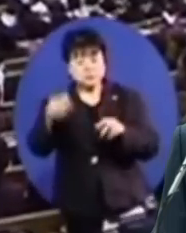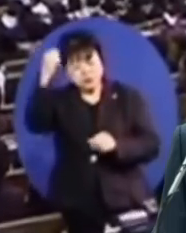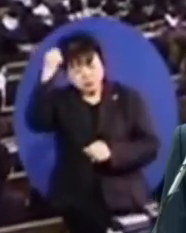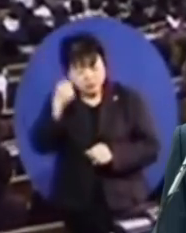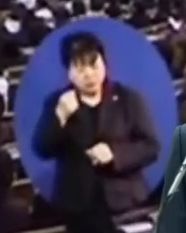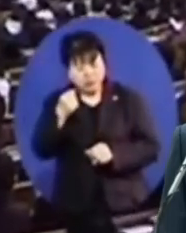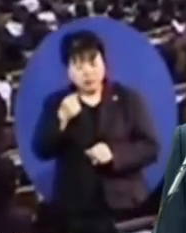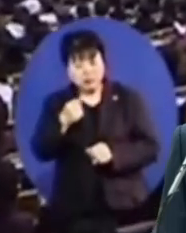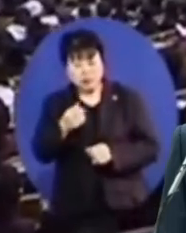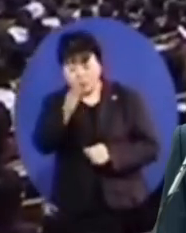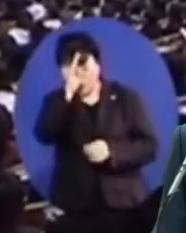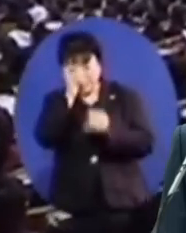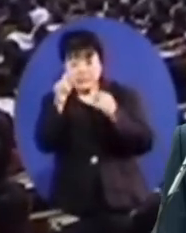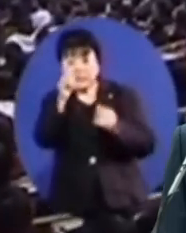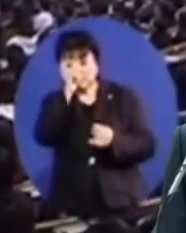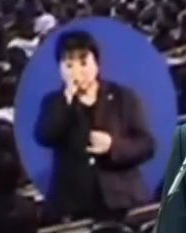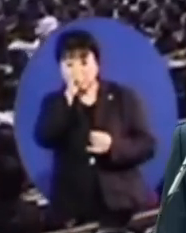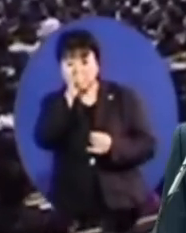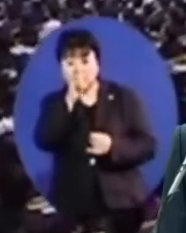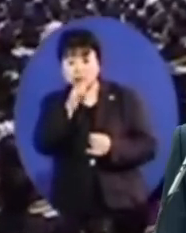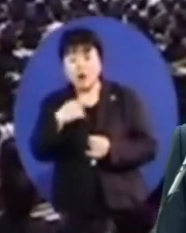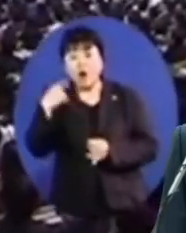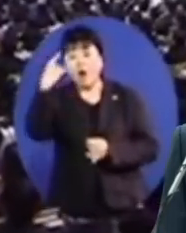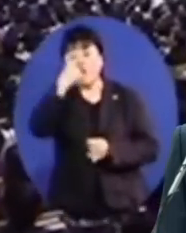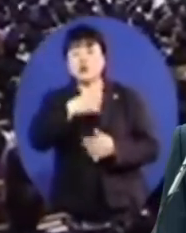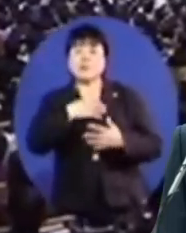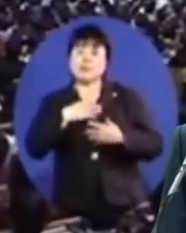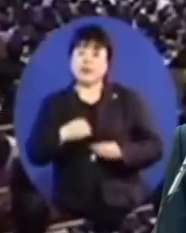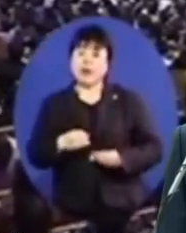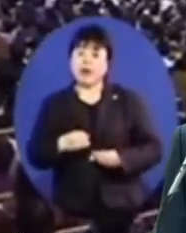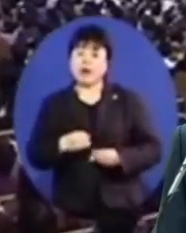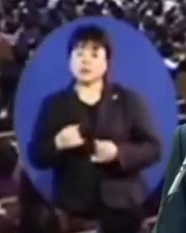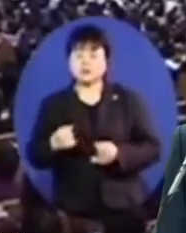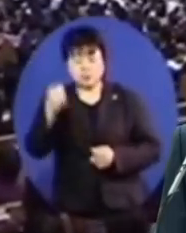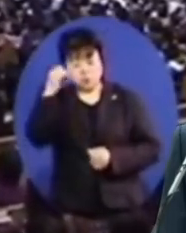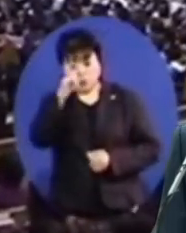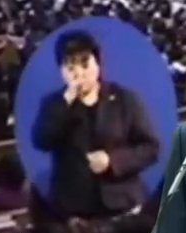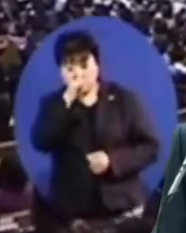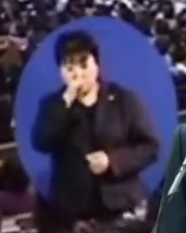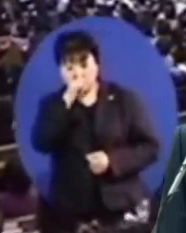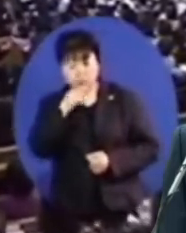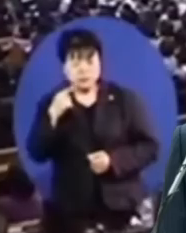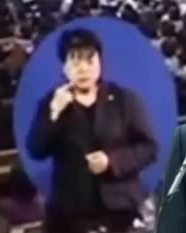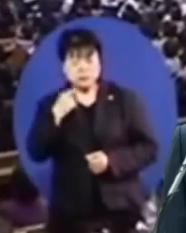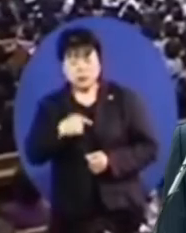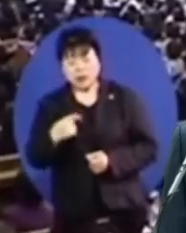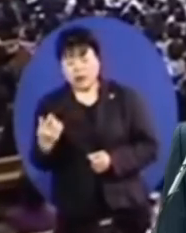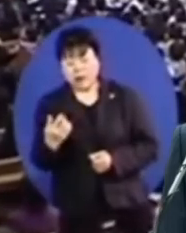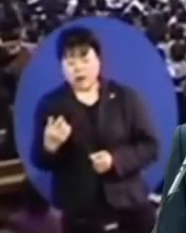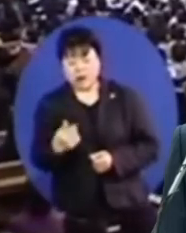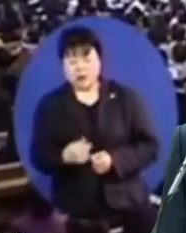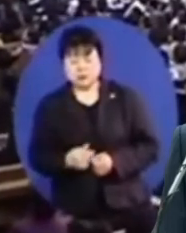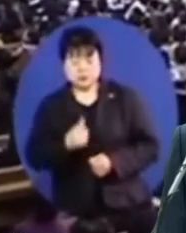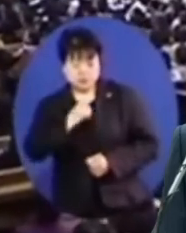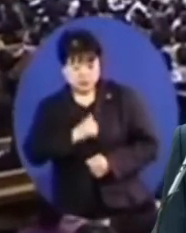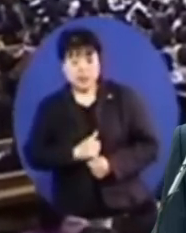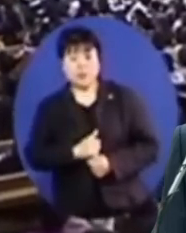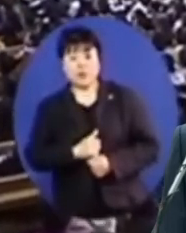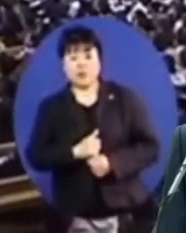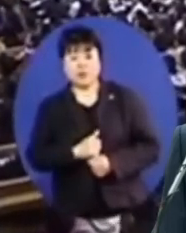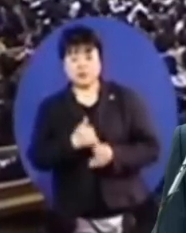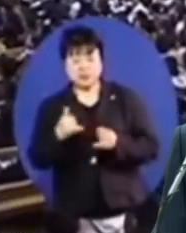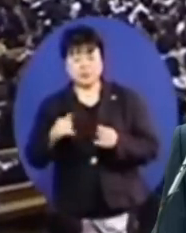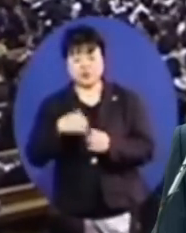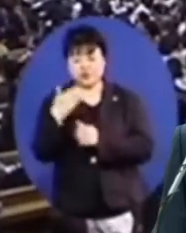생생한 환자가 있었는데 그분의 얼굴은 그렇게 평안할 수가 없었어. 그분은 지독한 통증을 잘 참으면서 오히려 주변